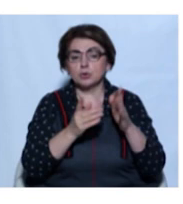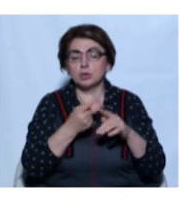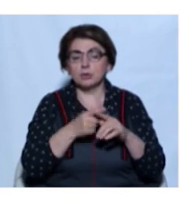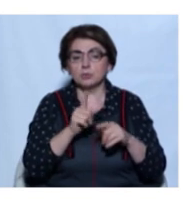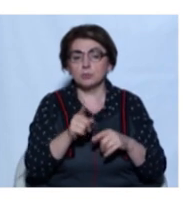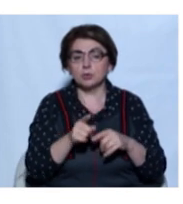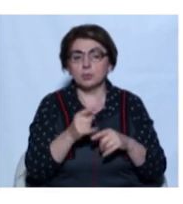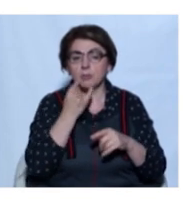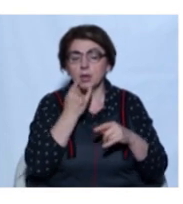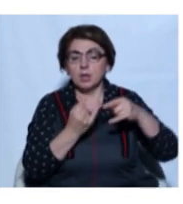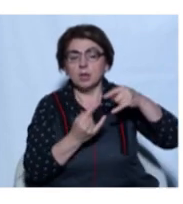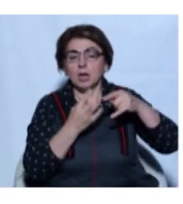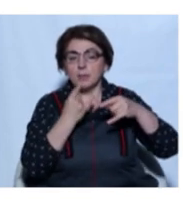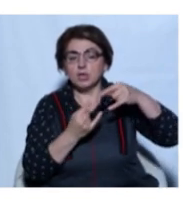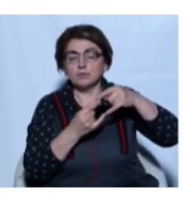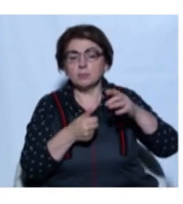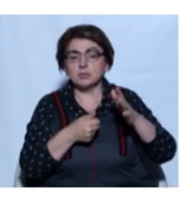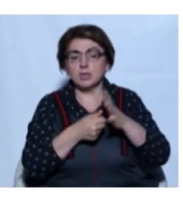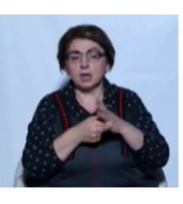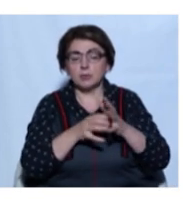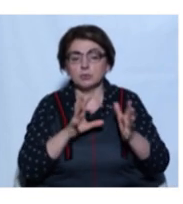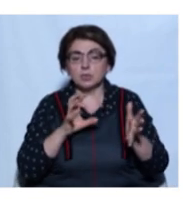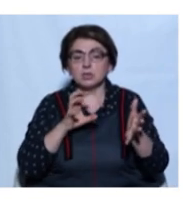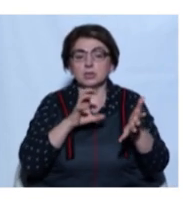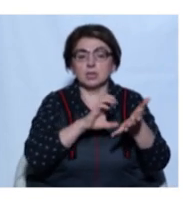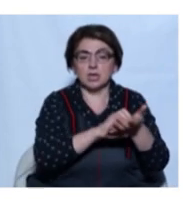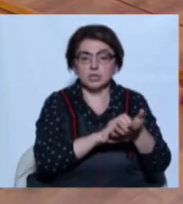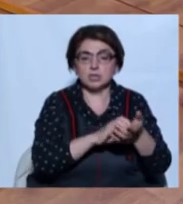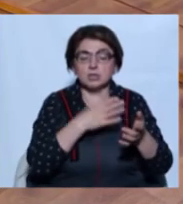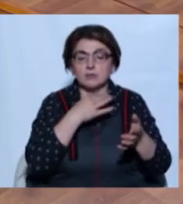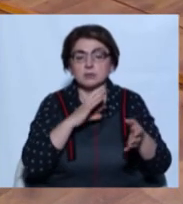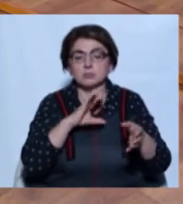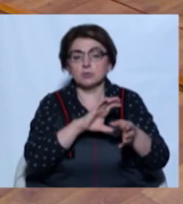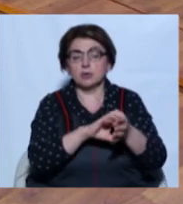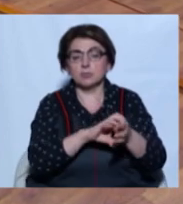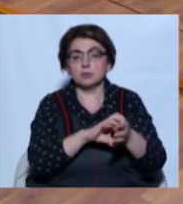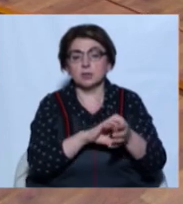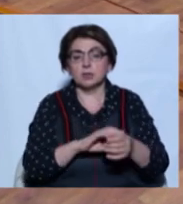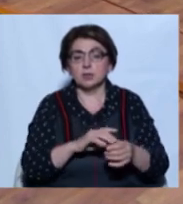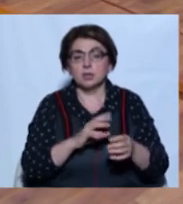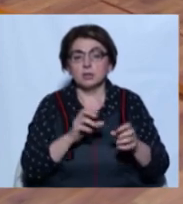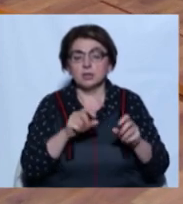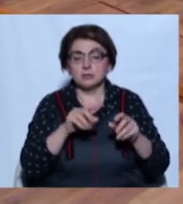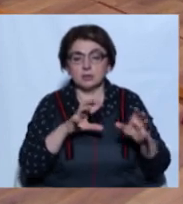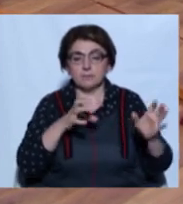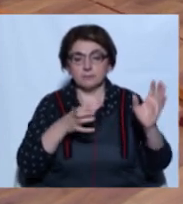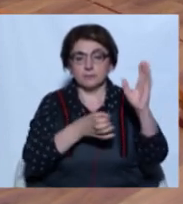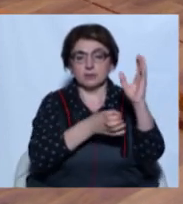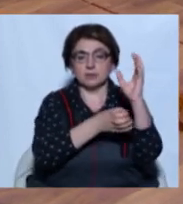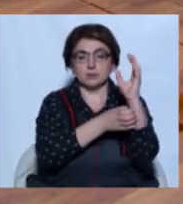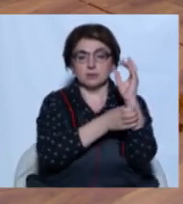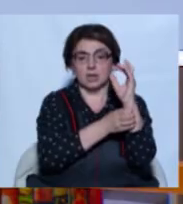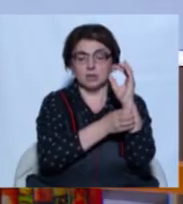იმიტომ რომ ამ კბილების მეშვეობით როდესაც იჭერს თავის მსხვერპლს ცხოველი აფიქსირებს,